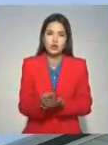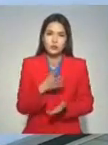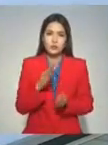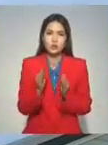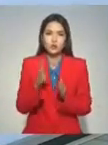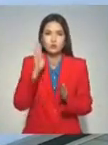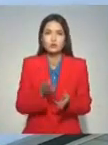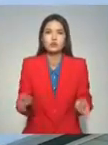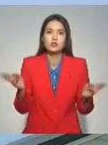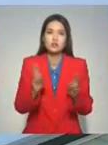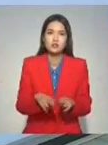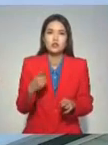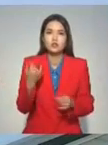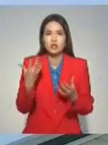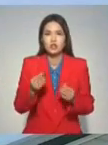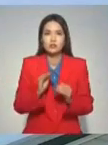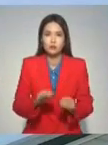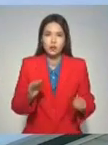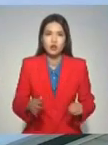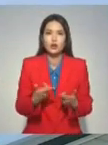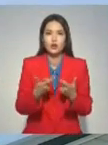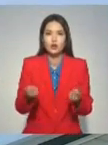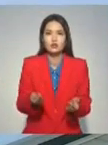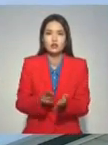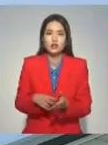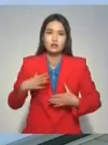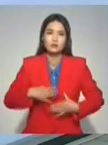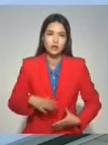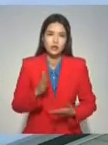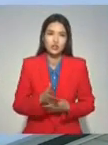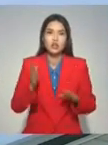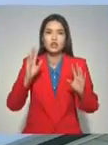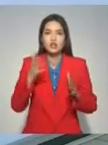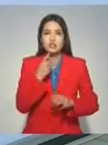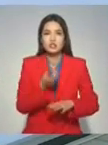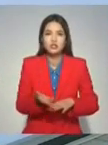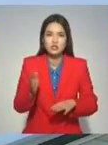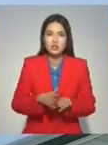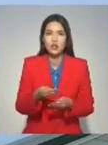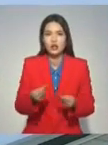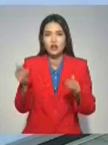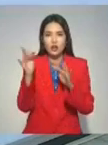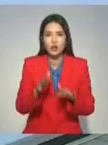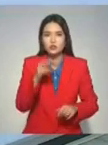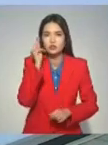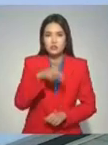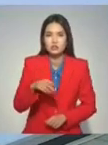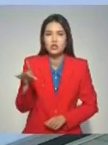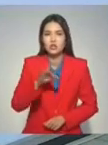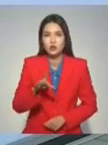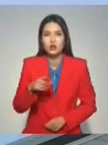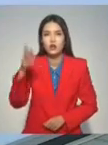Үйі суда қалған бір тұрғын қазір бала шағасымен қонақ үйді паналауға мәжбүр. Жағдайдың қиындауына ерген қар суын кінәлаған